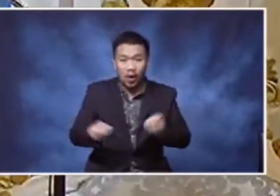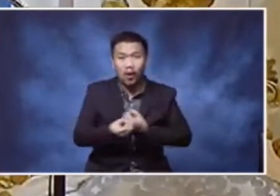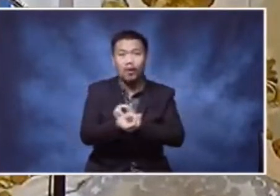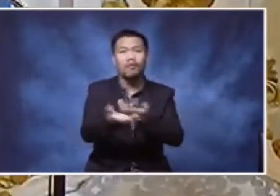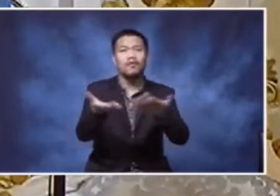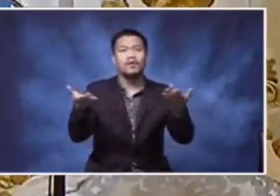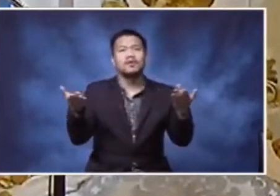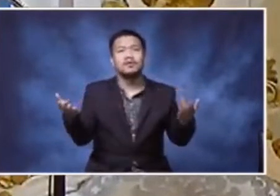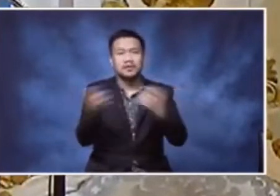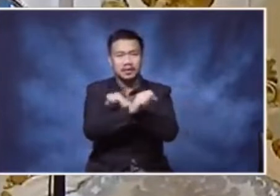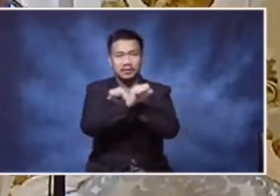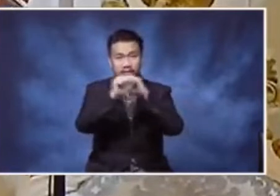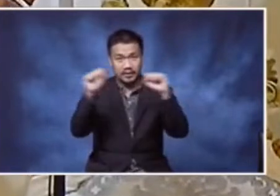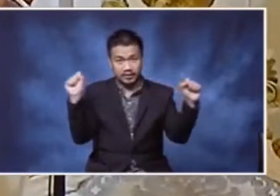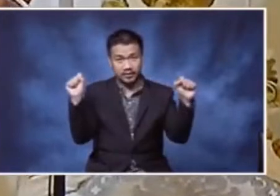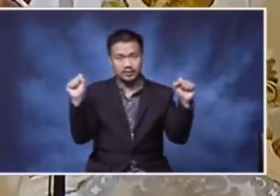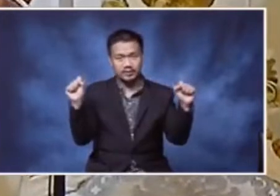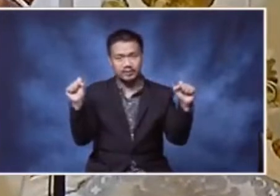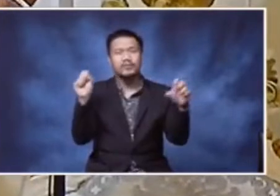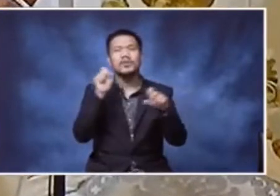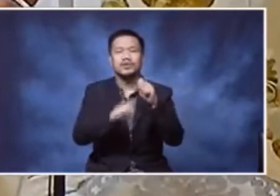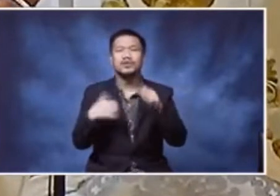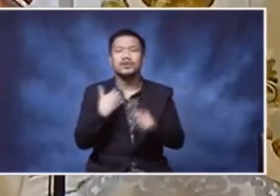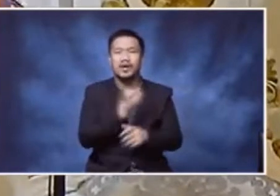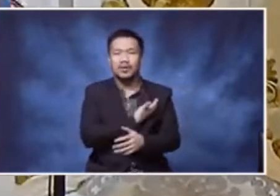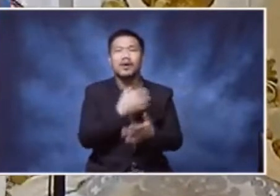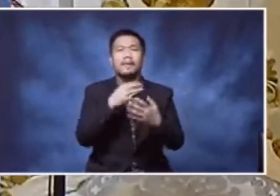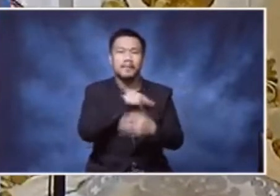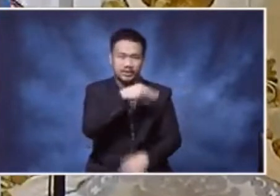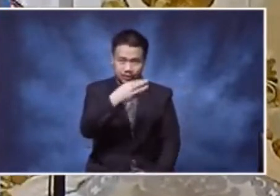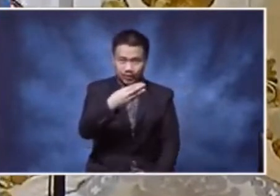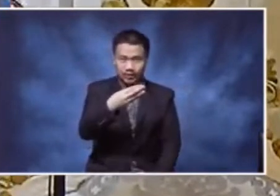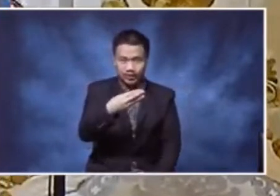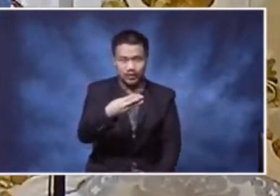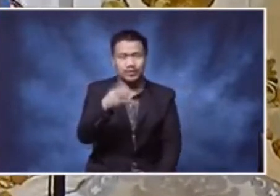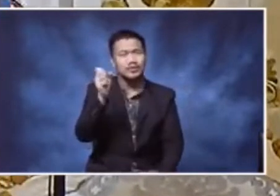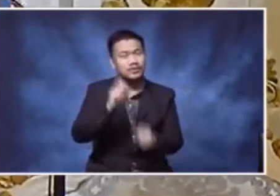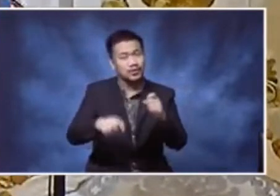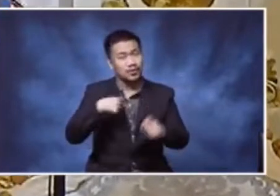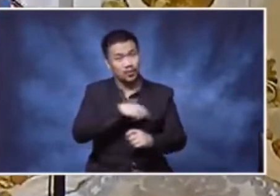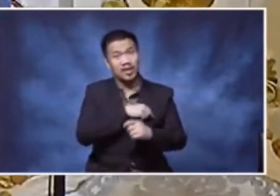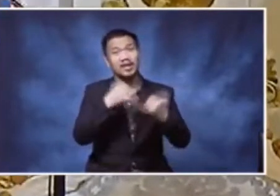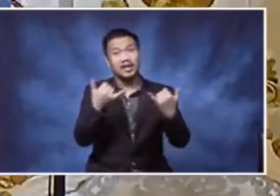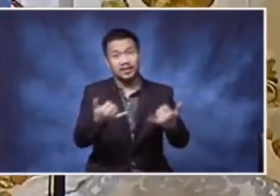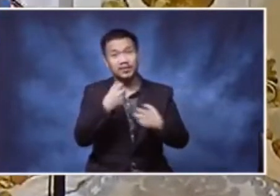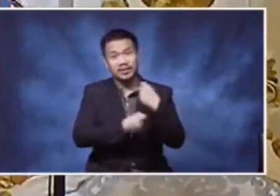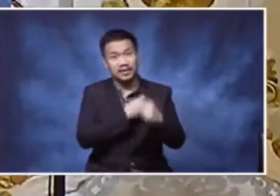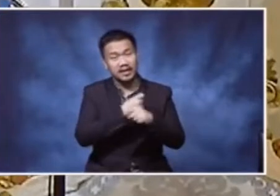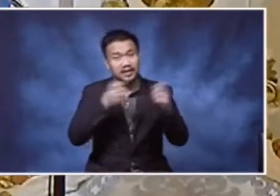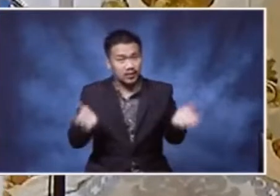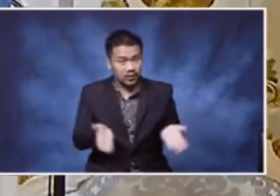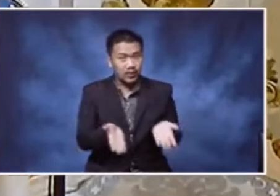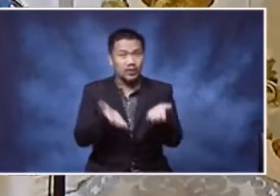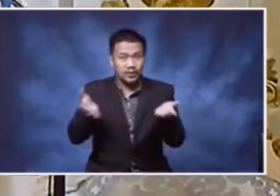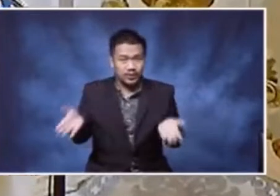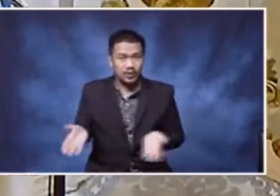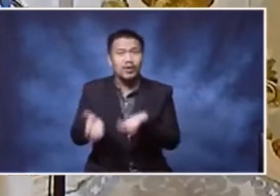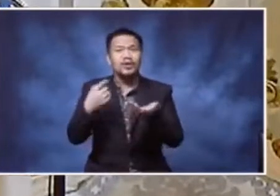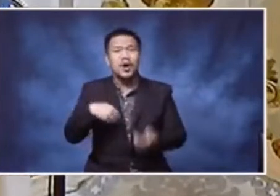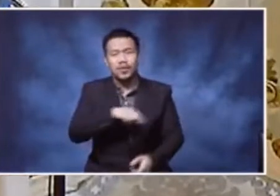kaligtasan." So iyan po yung misyon natin. Kaya nga hinihikayat tayo ngayong taon that we